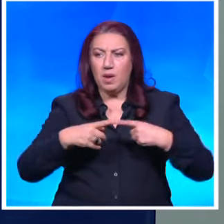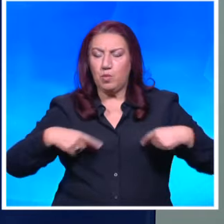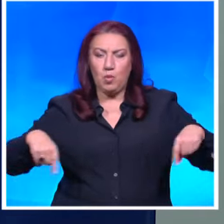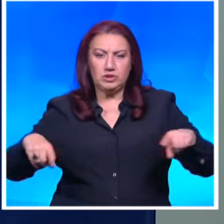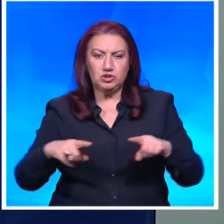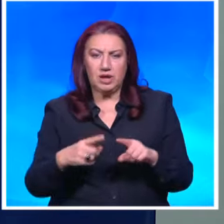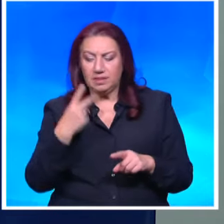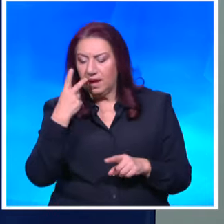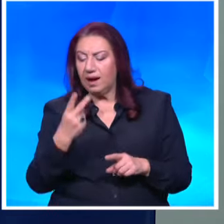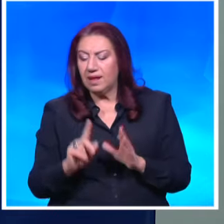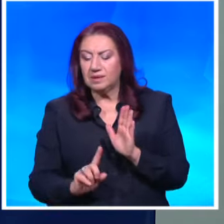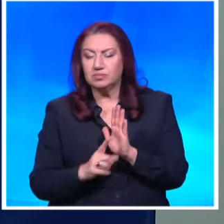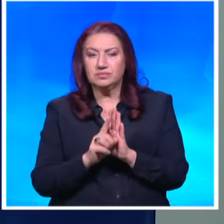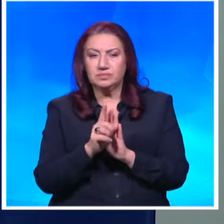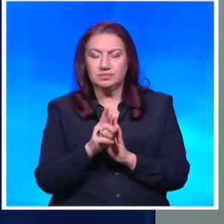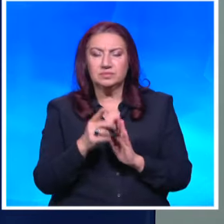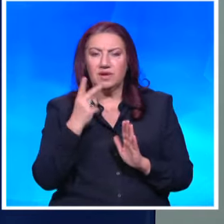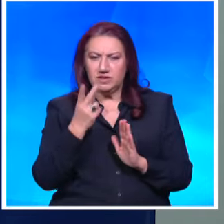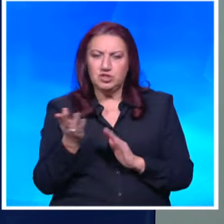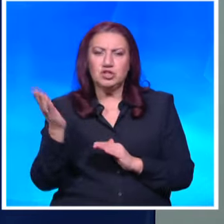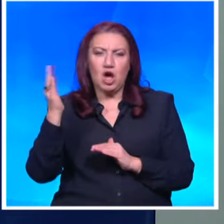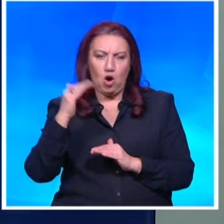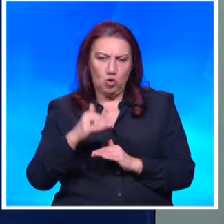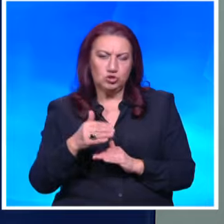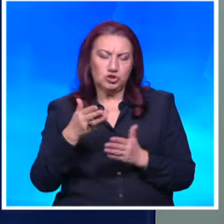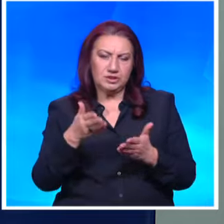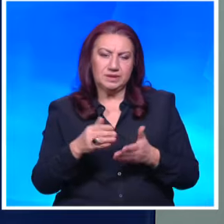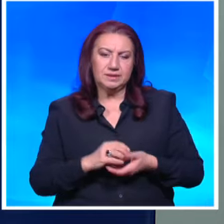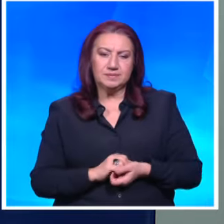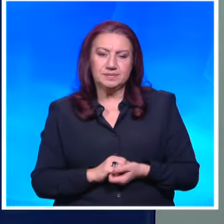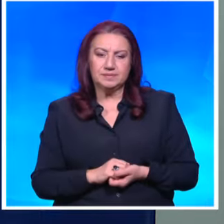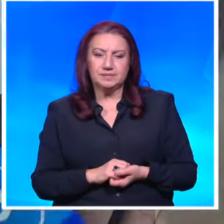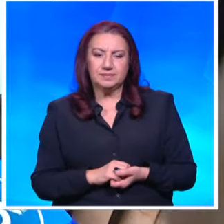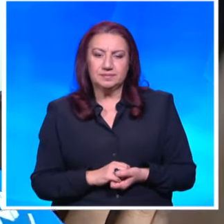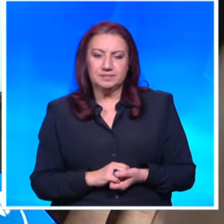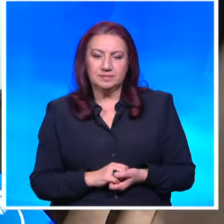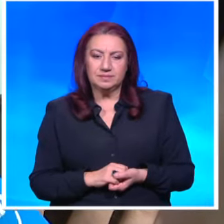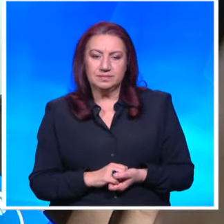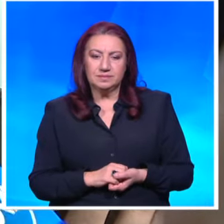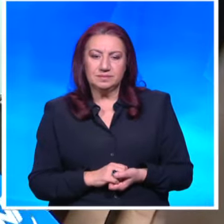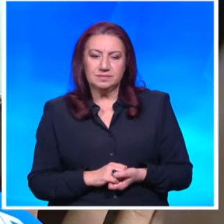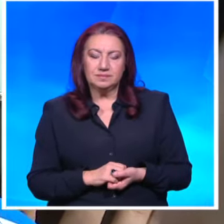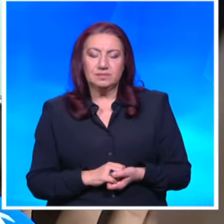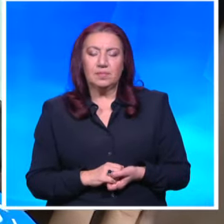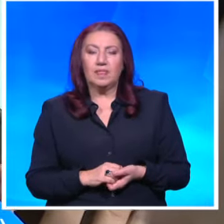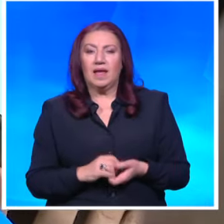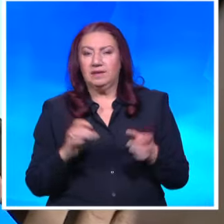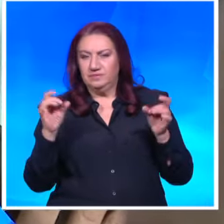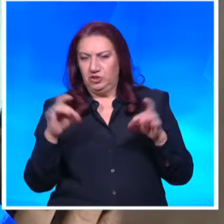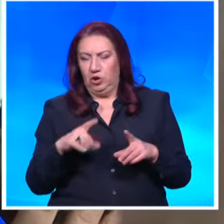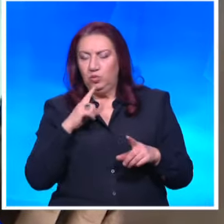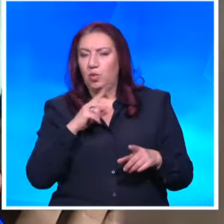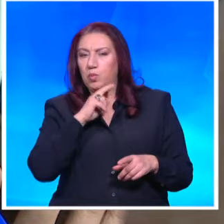Но повече от думите на Атанас Илков предполагам да чуете сега. В хода на полицейската